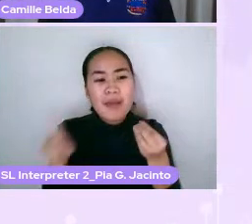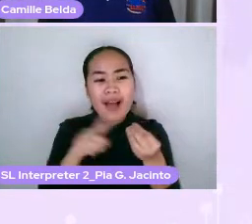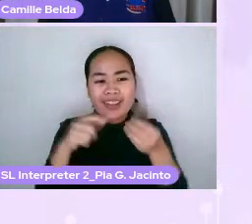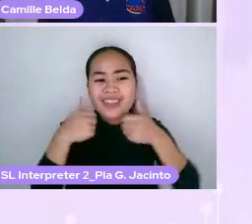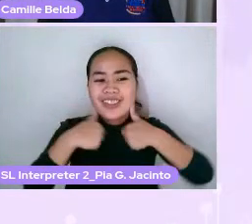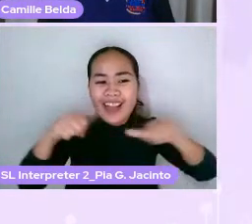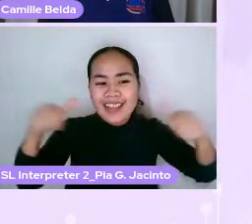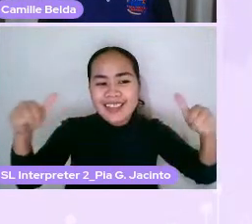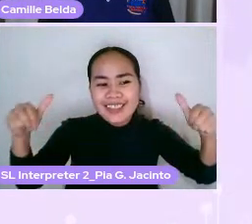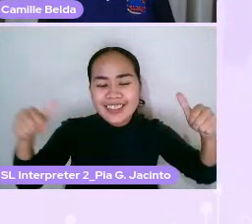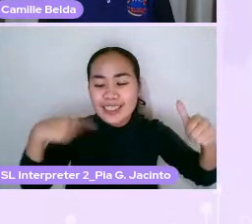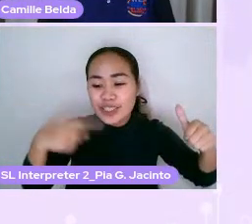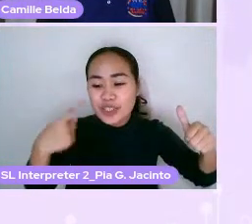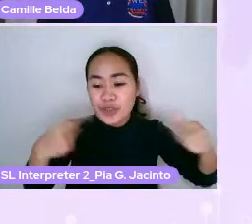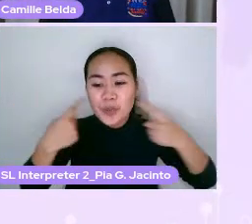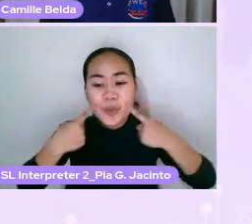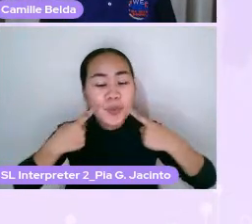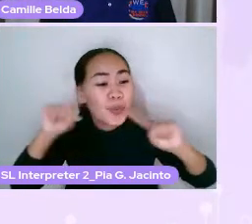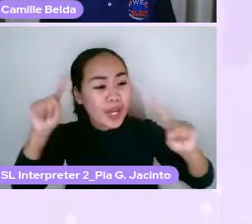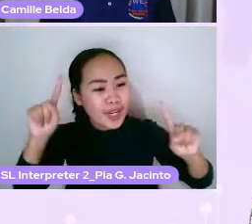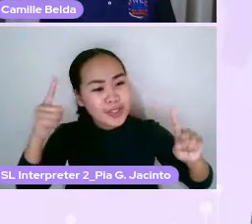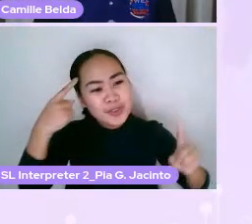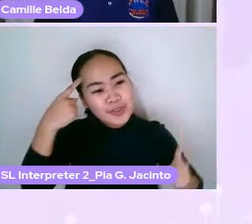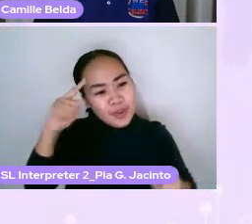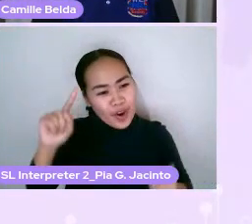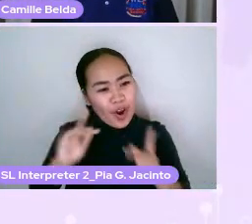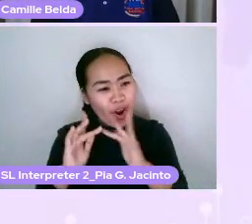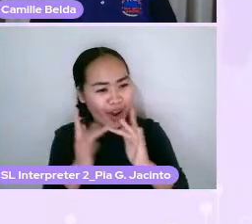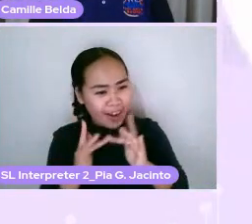mga nanalo sa ating online game.